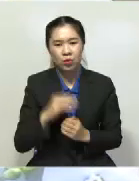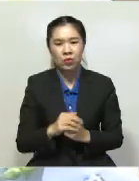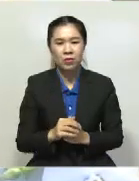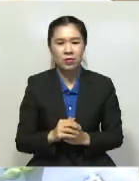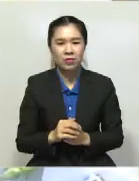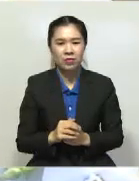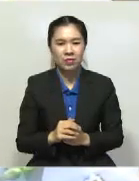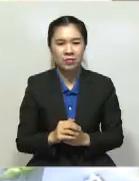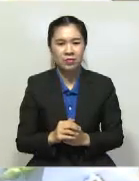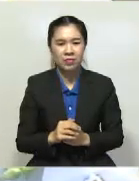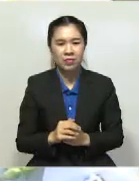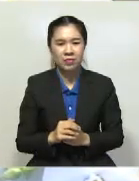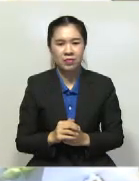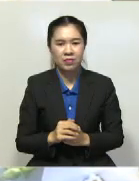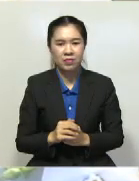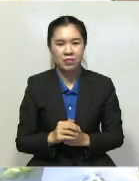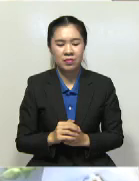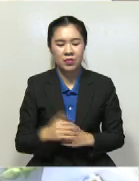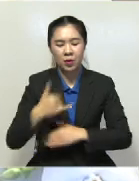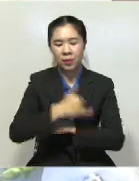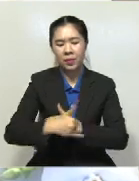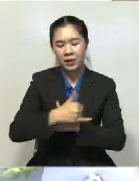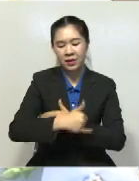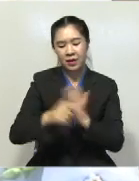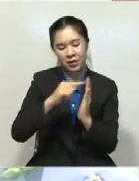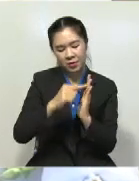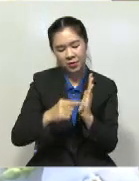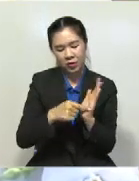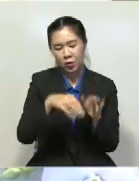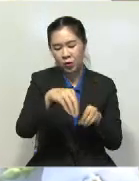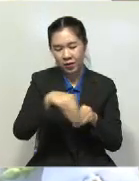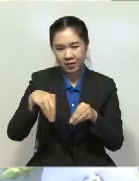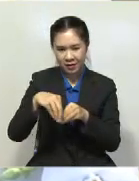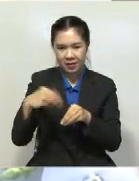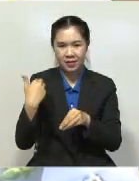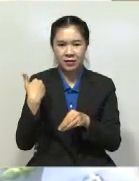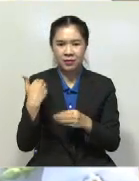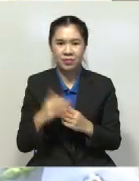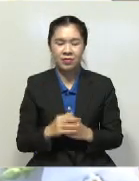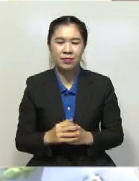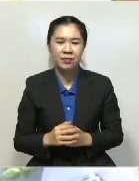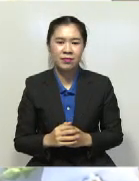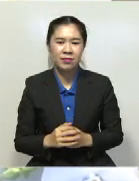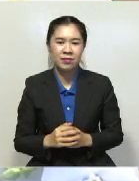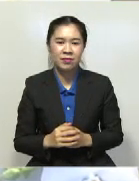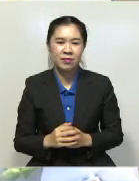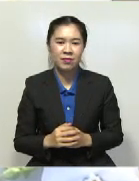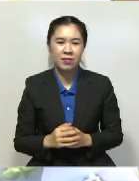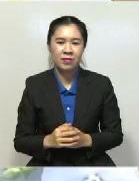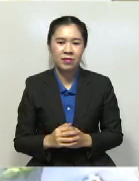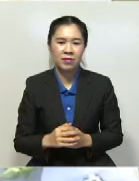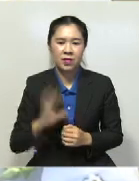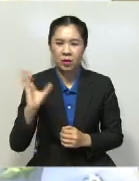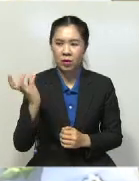างเราประเทศเพื่อนบ้านในบ้านประเทศที่มีอะไรเกิดติดต่อถึงการรู้มาไปถึงบรรดาผู้ต่างทั่วโลกด้วยทีนี้เร